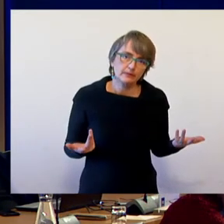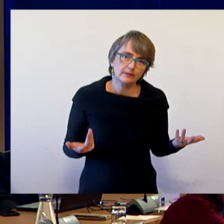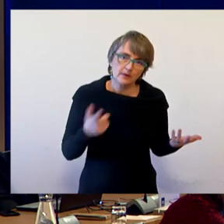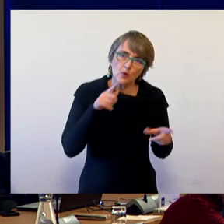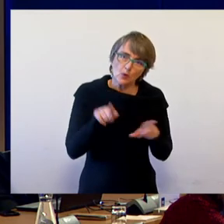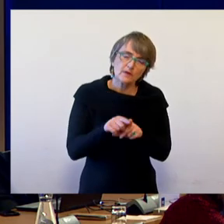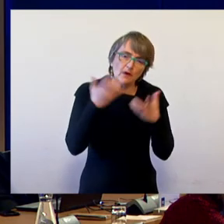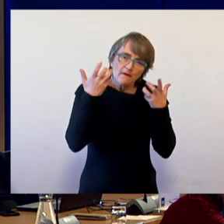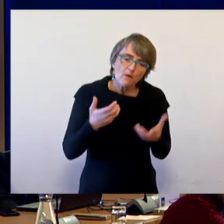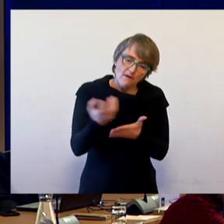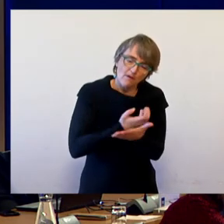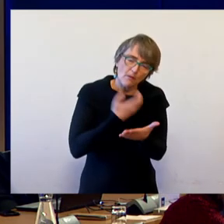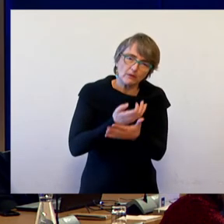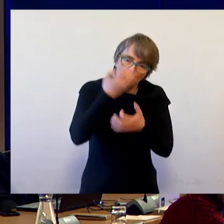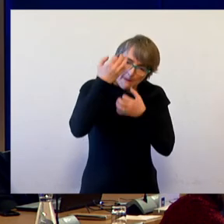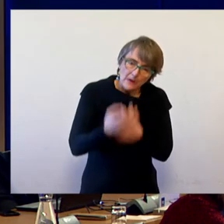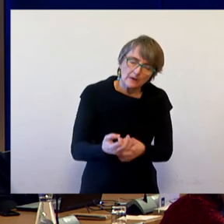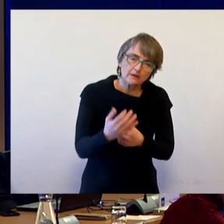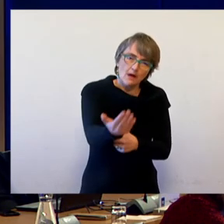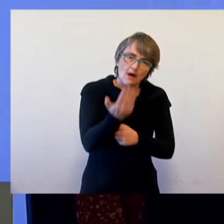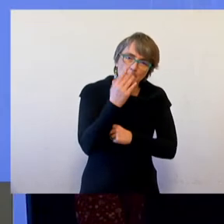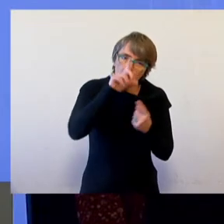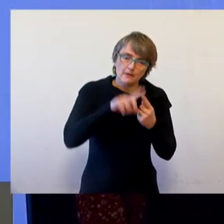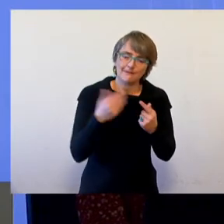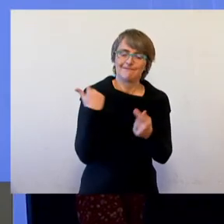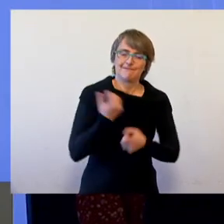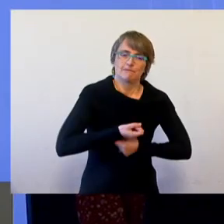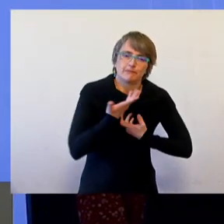éléments précis sur cette question. Merci beaucoup.